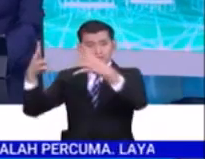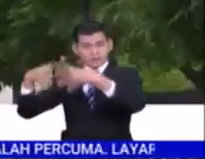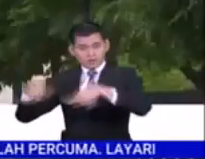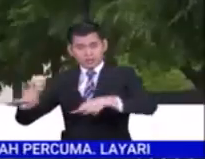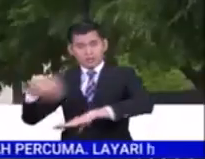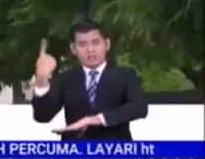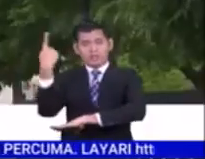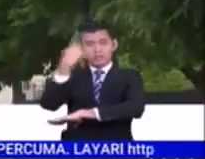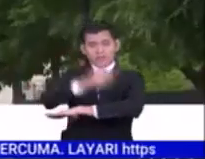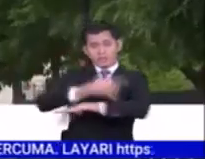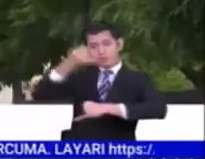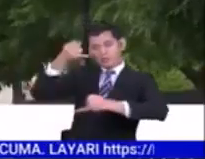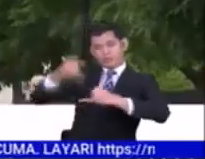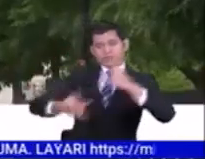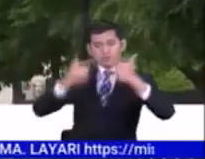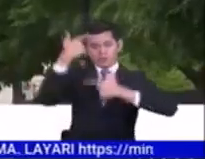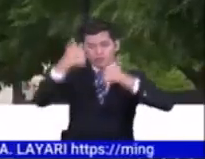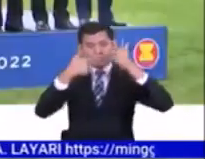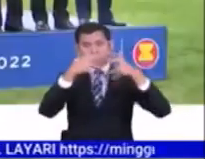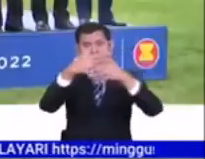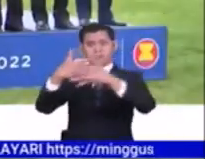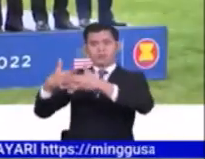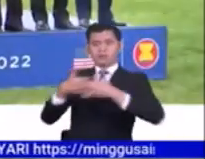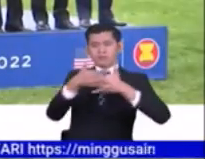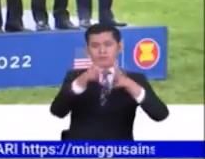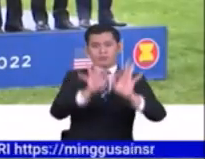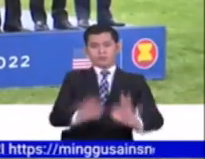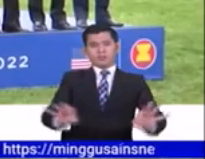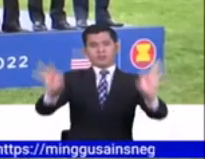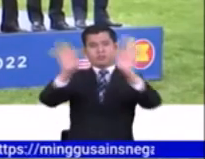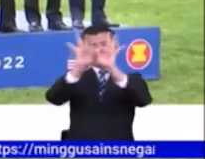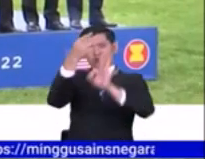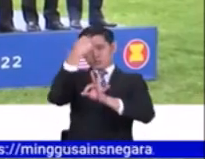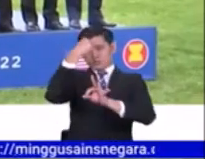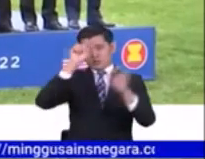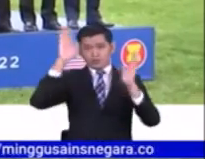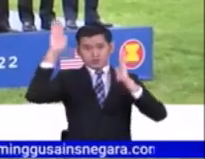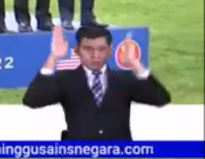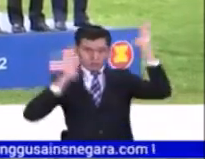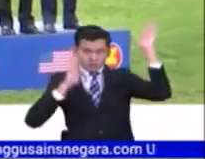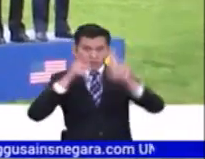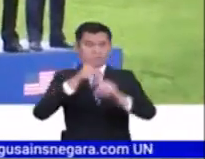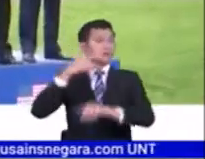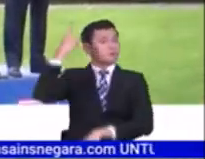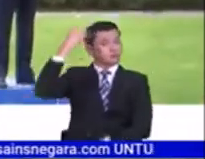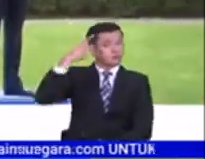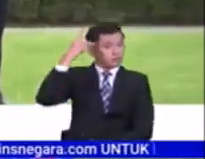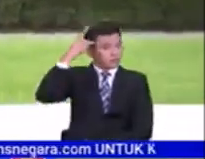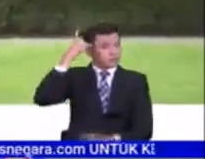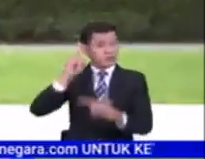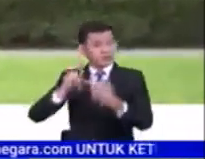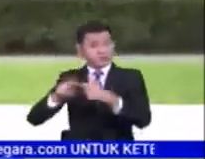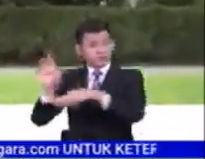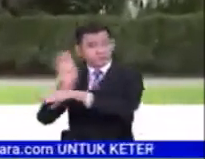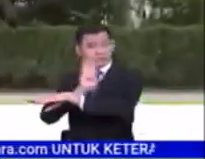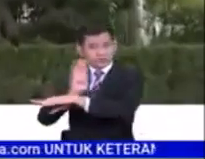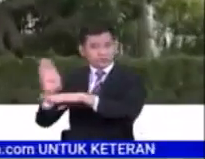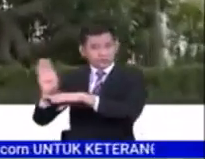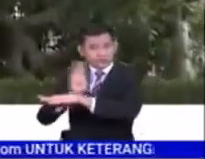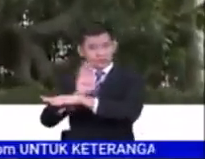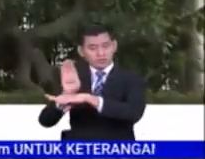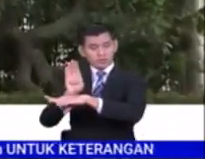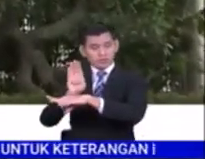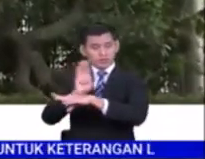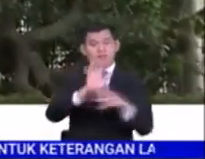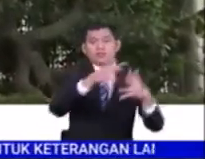terakhir lawatan, Perdana Menteri berkata Amerika Syarikat penting kepada Malaysia daripada segi politik dan perdagangan. Tambahnya,